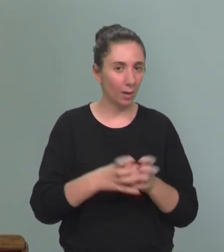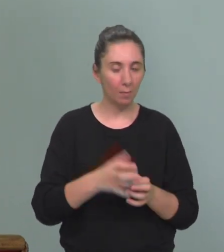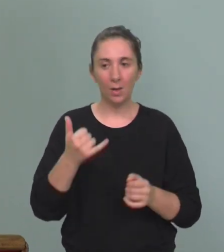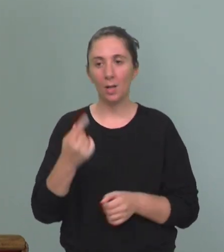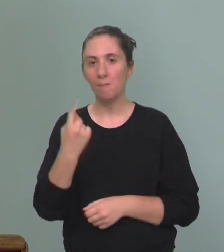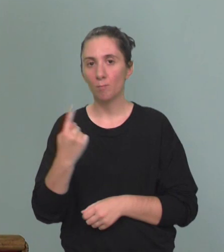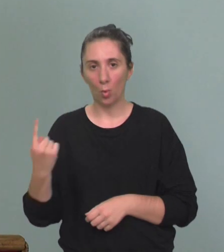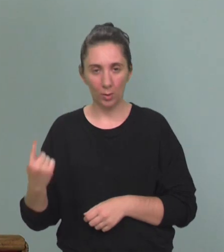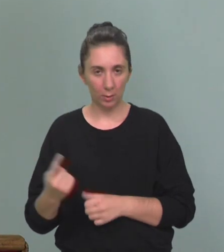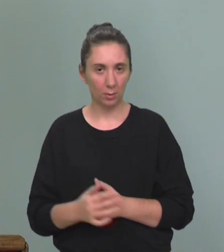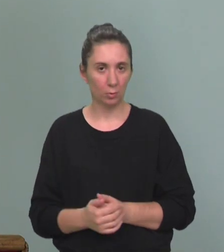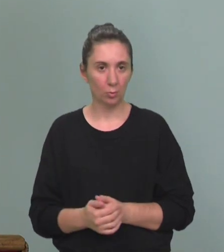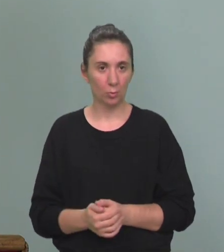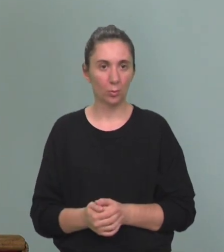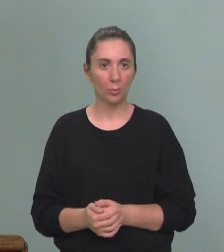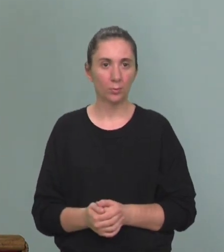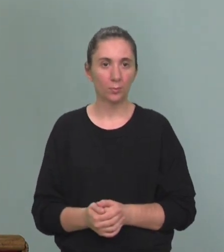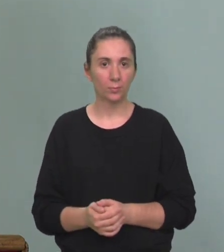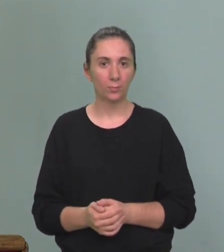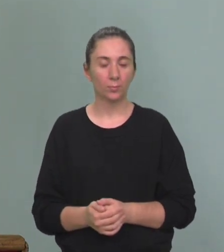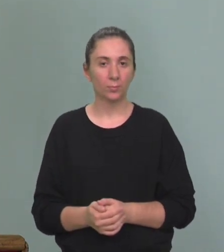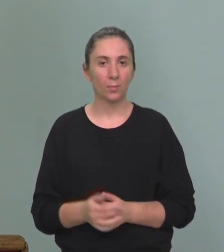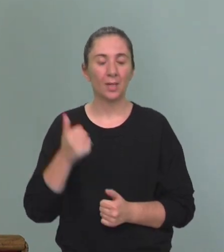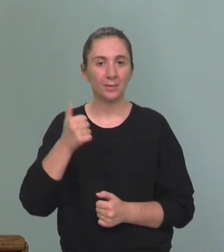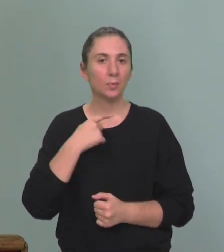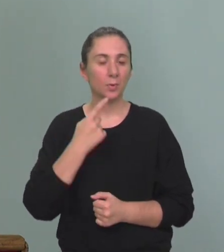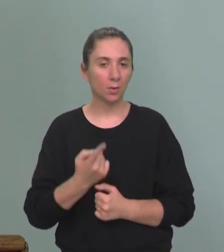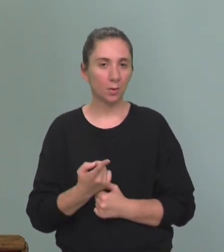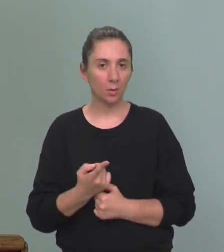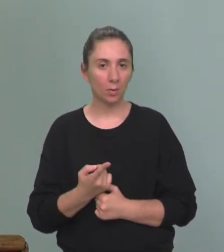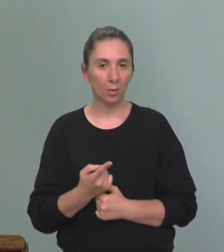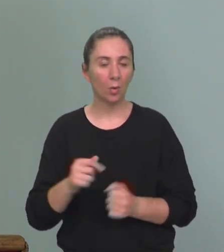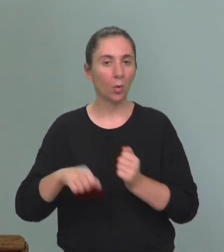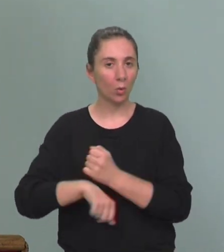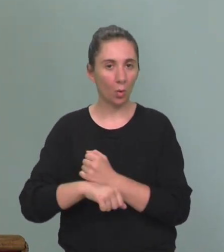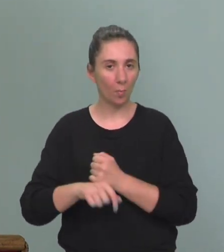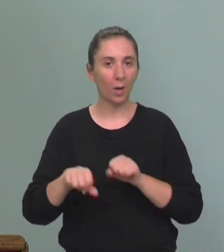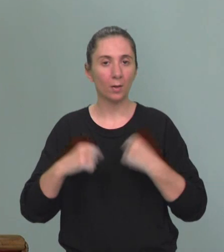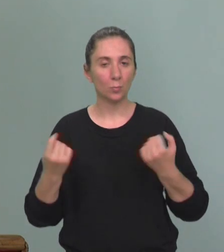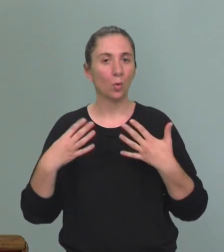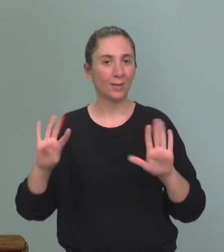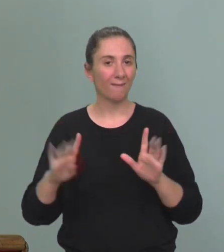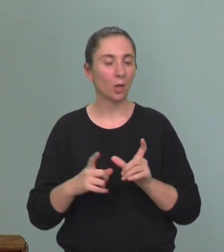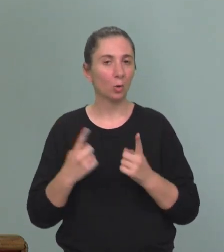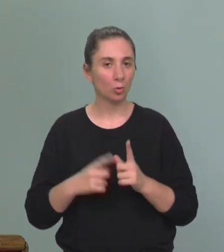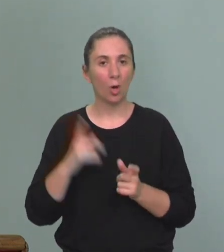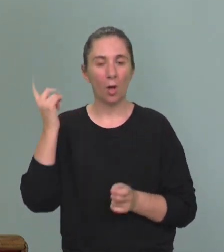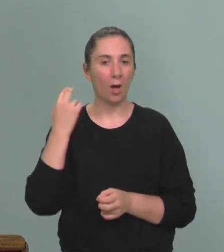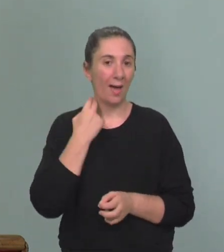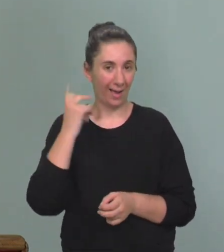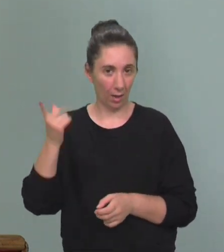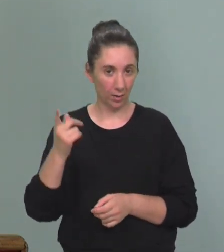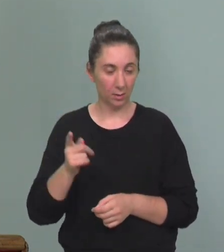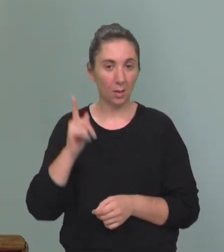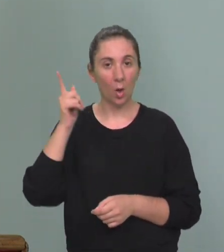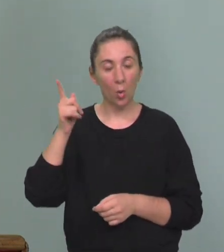biti pojedinačno. Osvrnuo bi se samo da je način nogomet razvijen u 19. stoljeću u Engleskoj